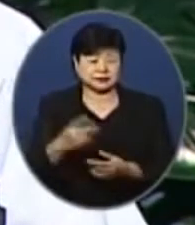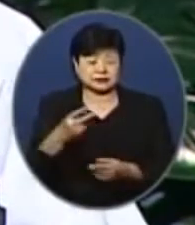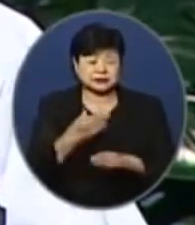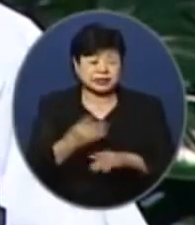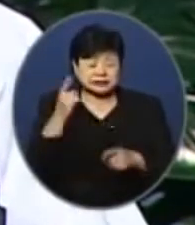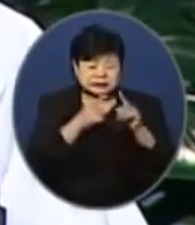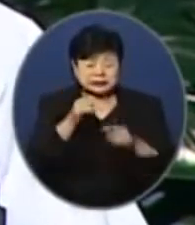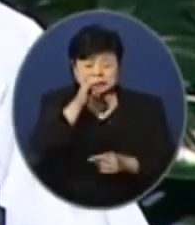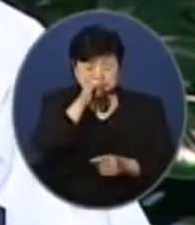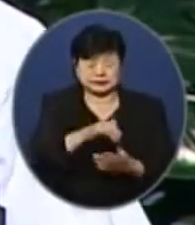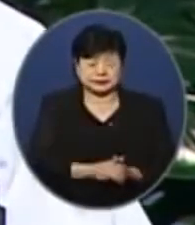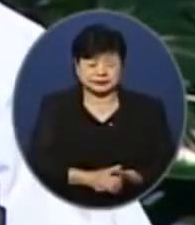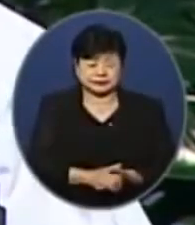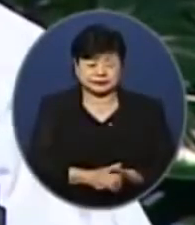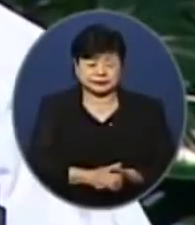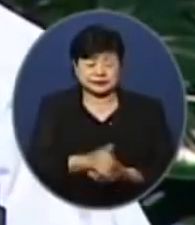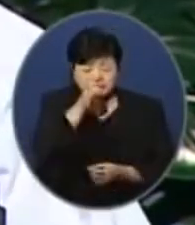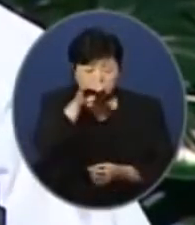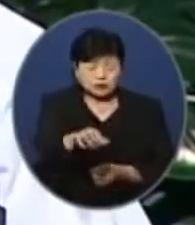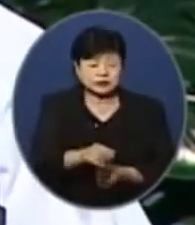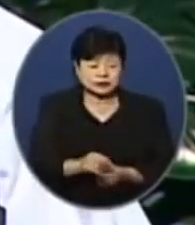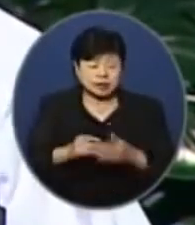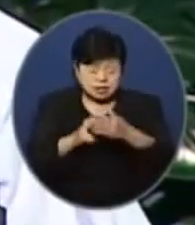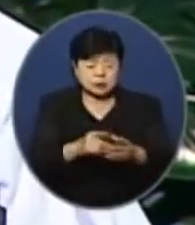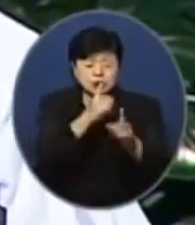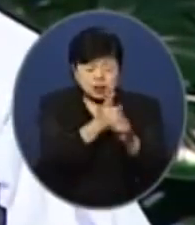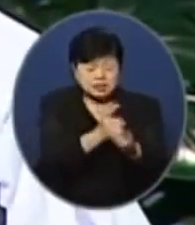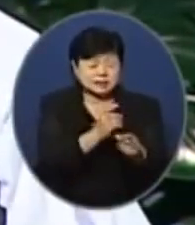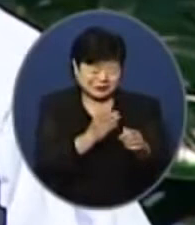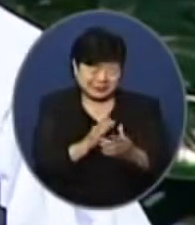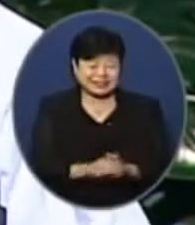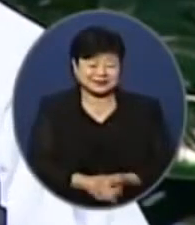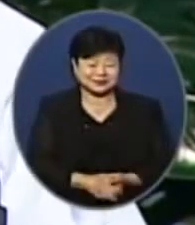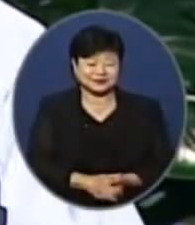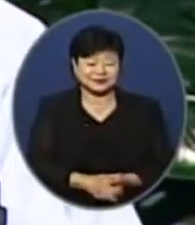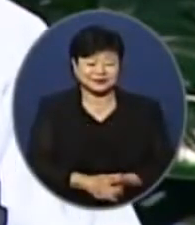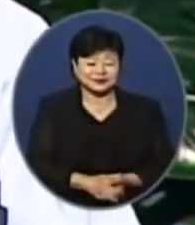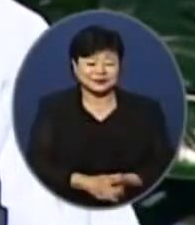상처가 기다리고 있을 수 있습니다. 있는 자리에서 극복하고 이기는 여러분 되시기를 바랍니다.